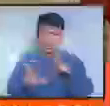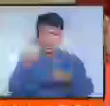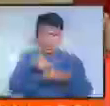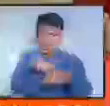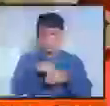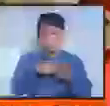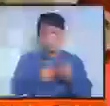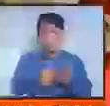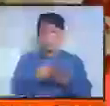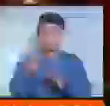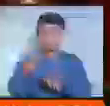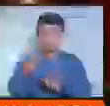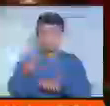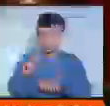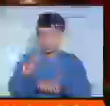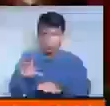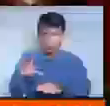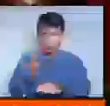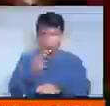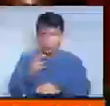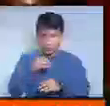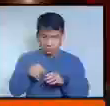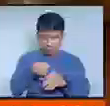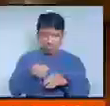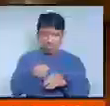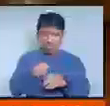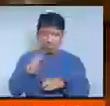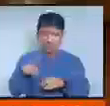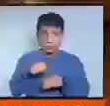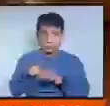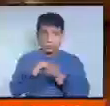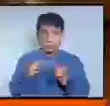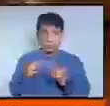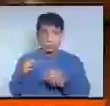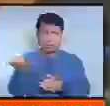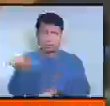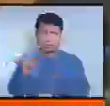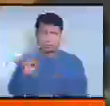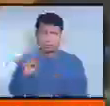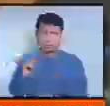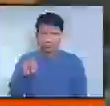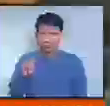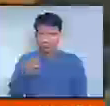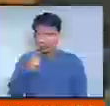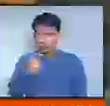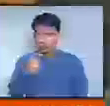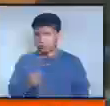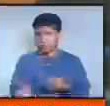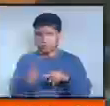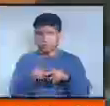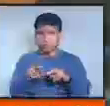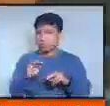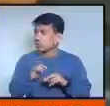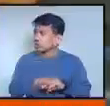ang inilalagay sa mga locally produced vape juice. Ang ibang araw ay wala pang nicotine. You can choose the nicotine levels and